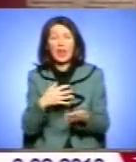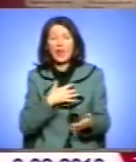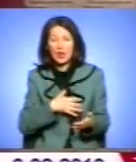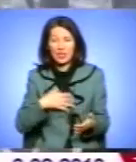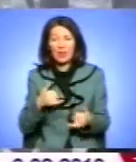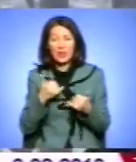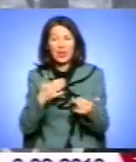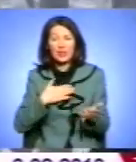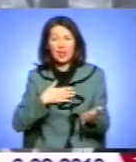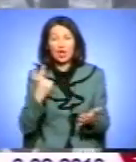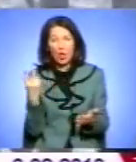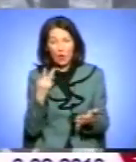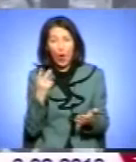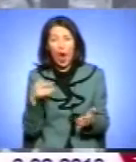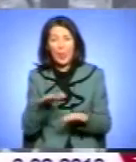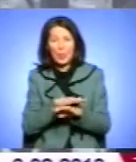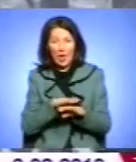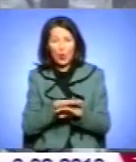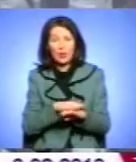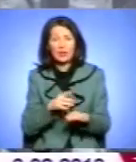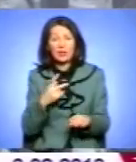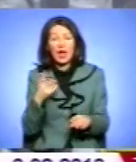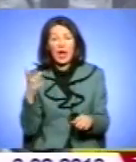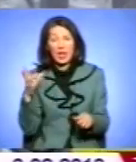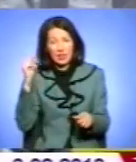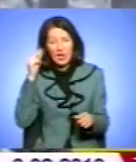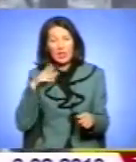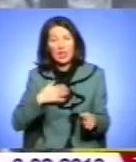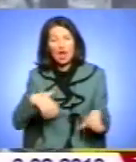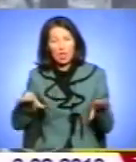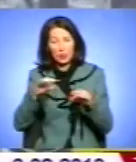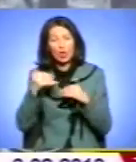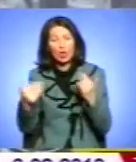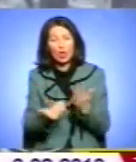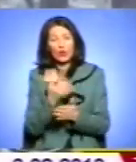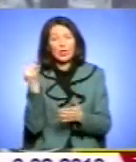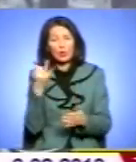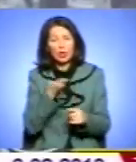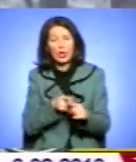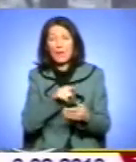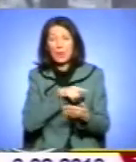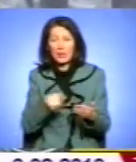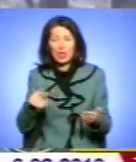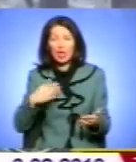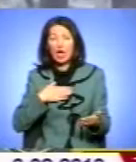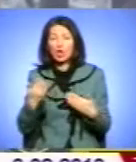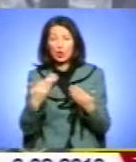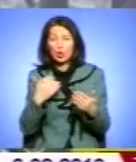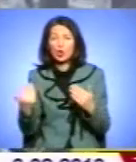народів. Це є вже дата нашої спільної новітньої історії, яка підкреслює наші стосунки